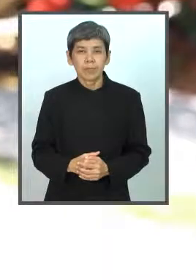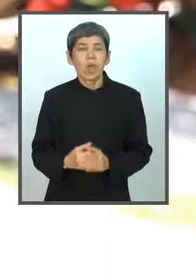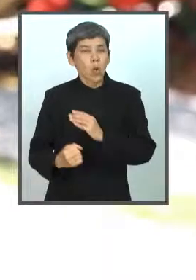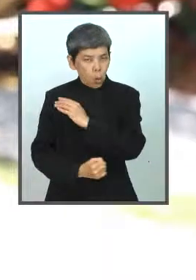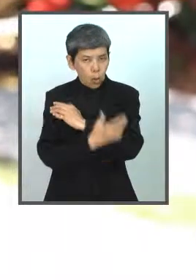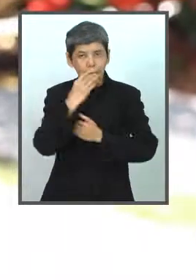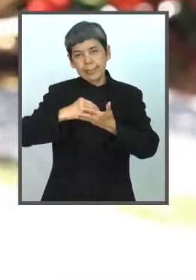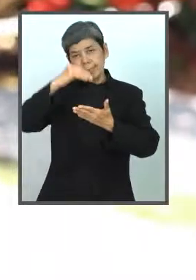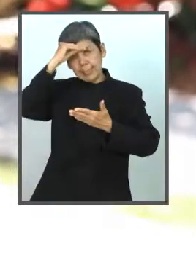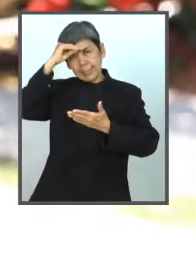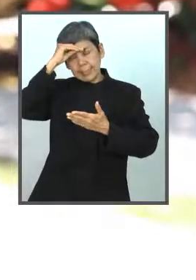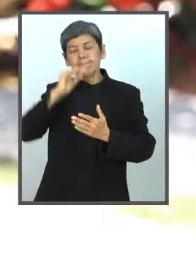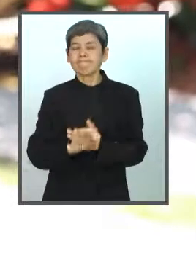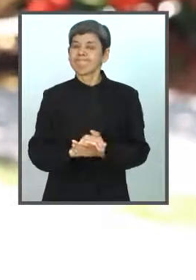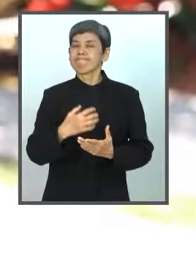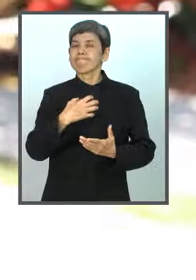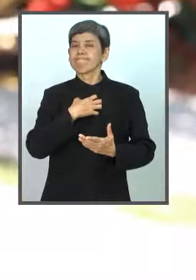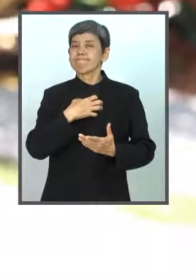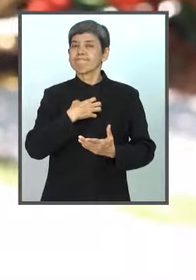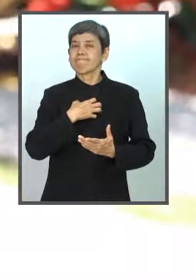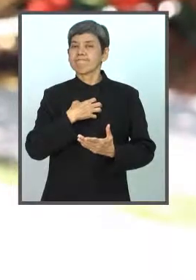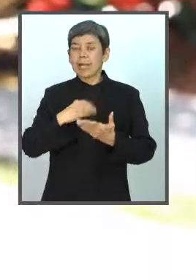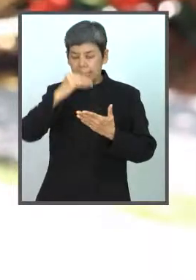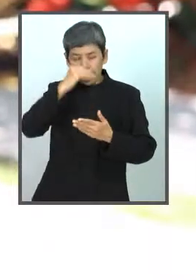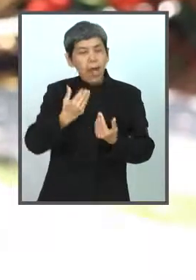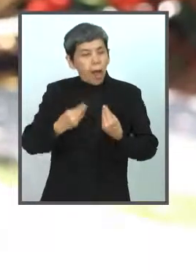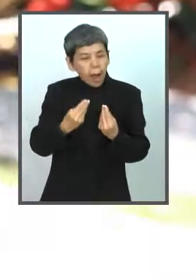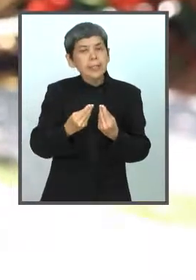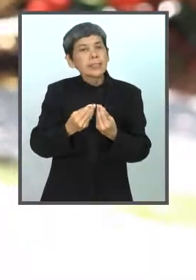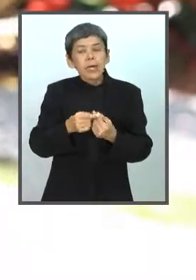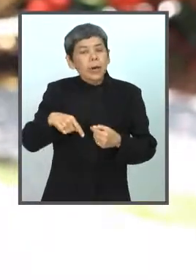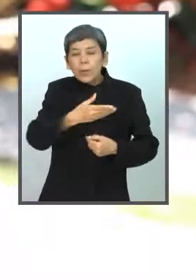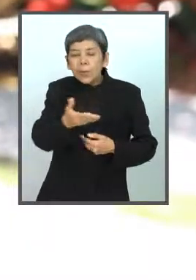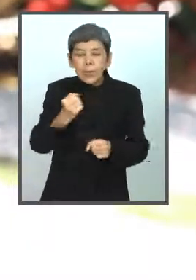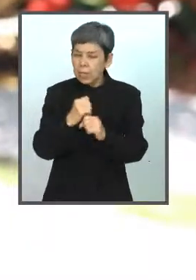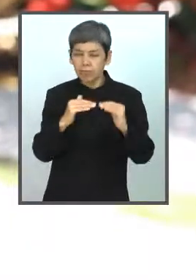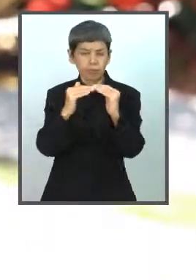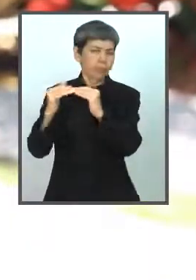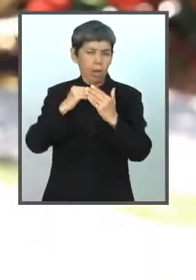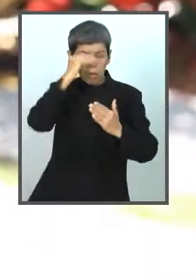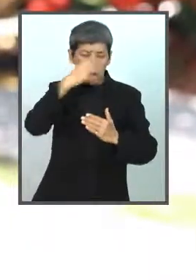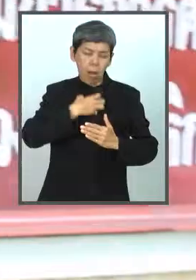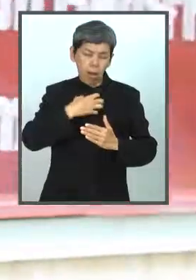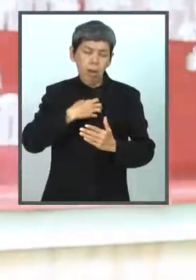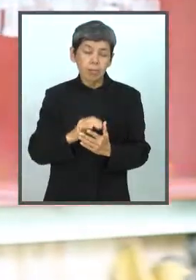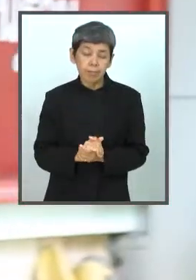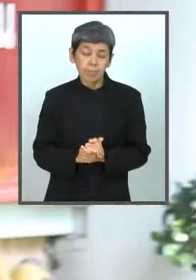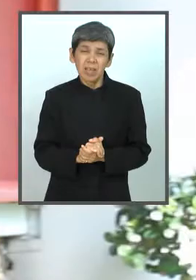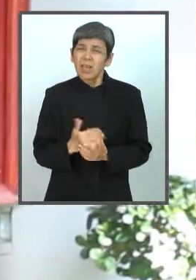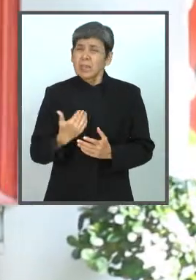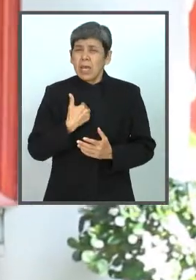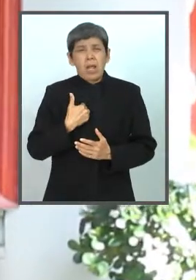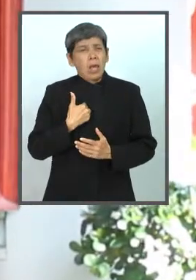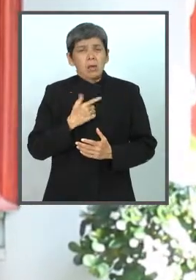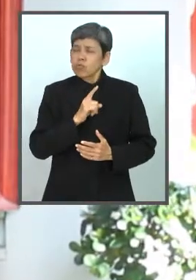เพิ่มโอกาสทางการศึกษาค่ะให้กับน้องๆทุกคนโดยเท่าเทียมกันนะคะอันนี้ก็เ